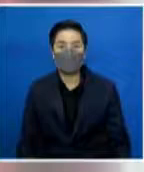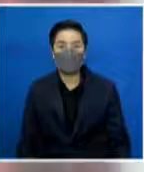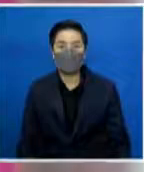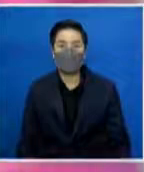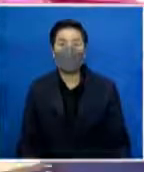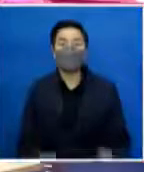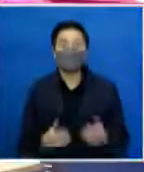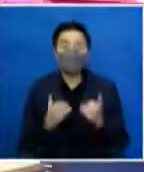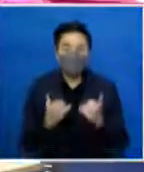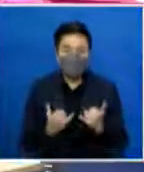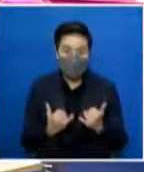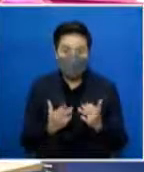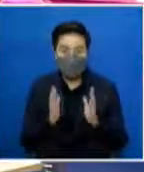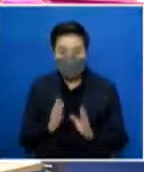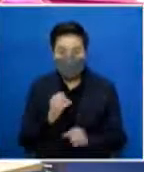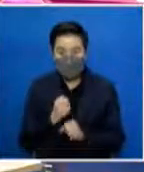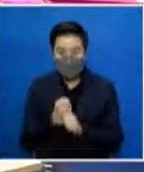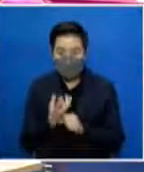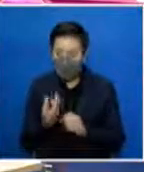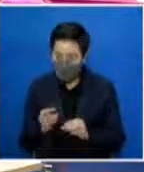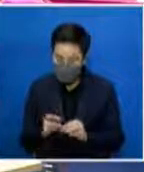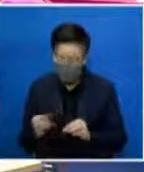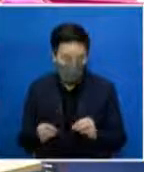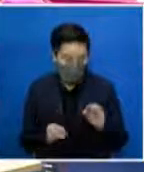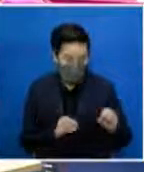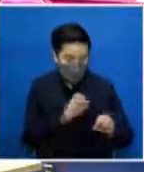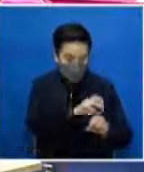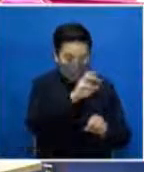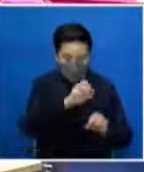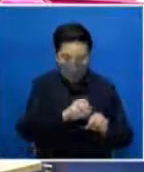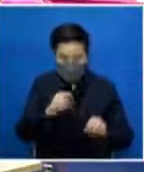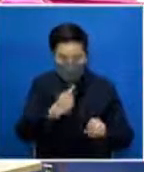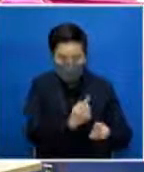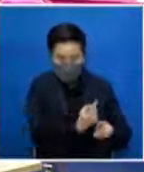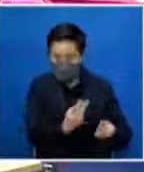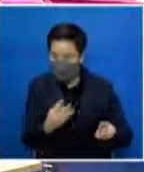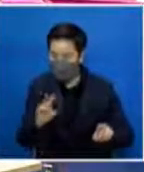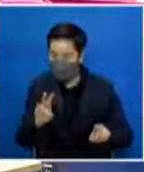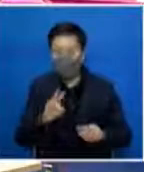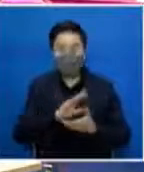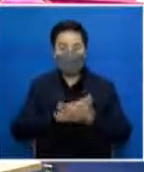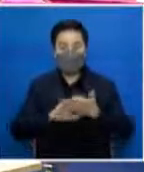และในขณะนี้นะคะพนักงานได้บรรจุลูกบอลครบทั้ง7หลักแล้วค่ะ